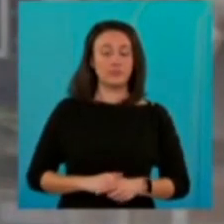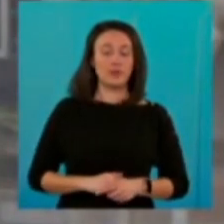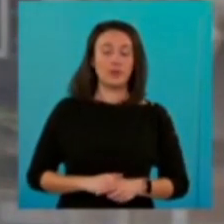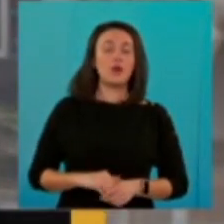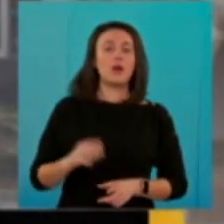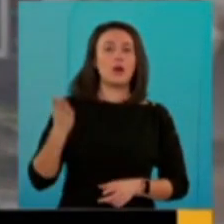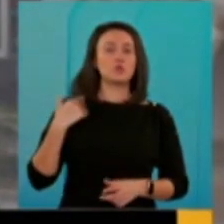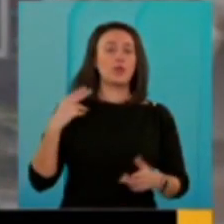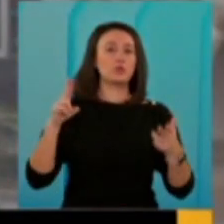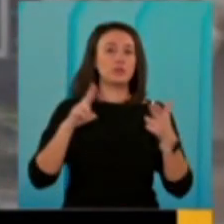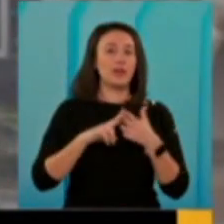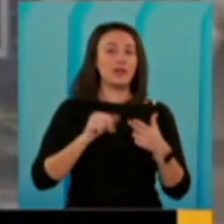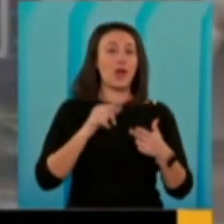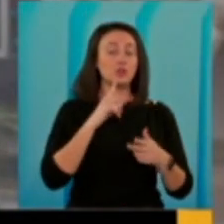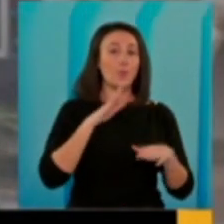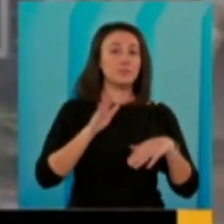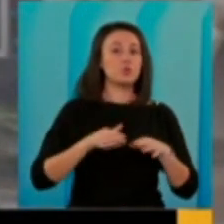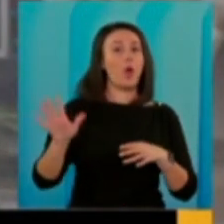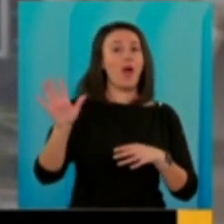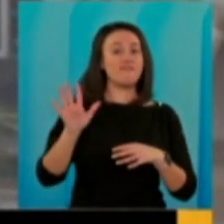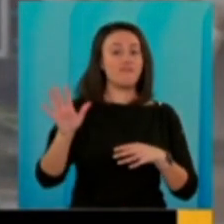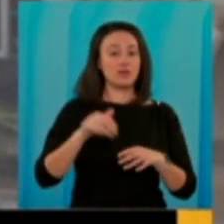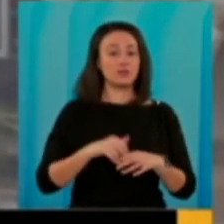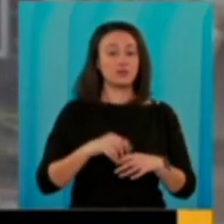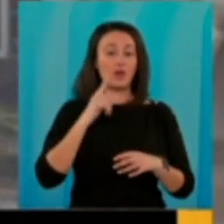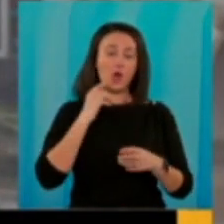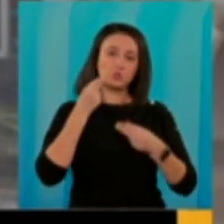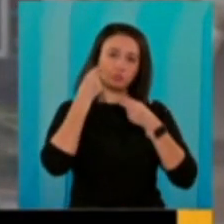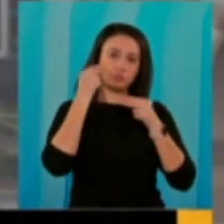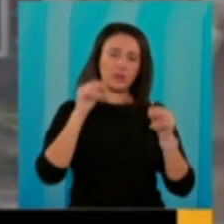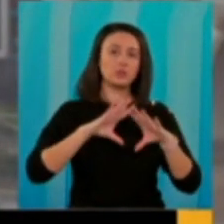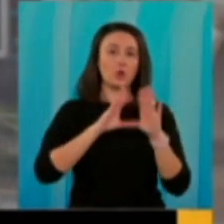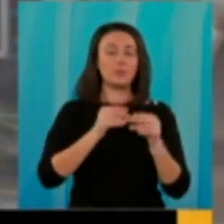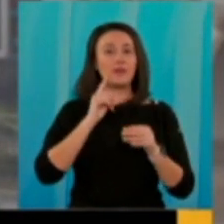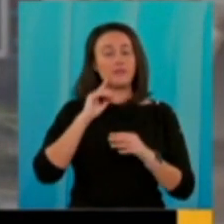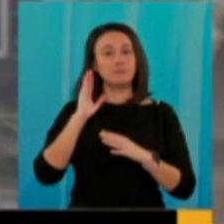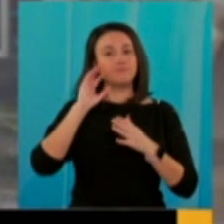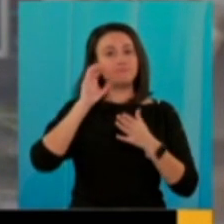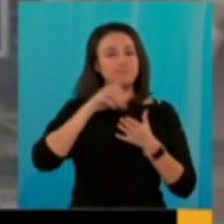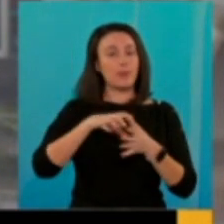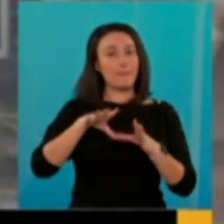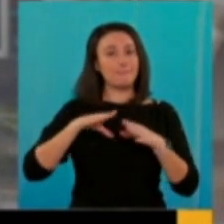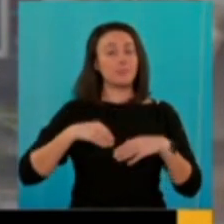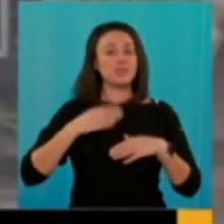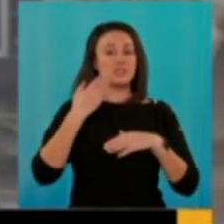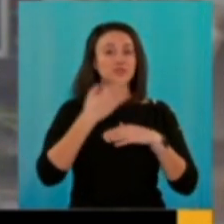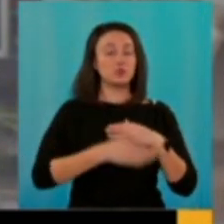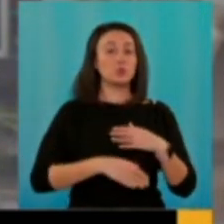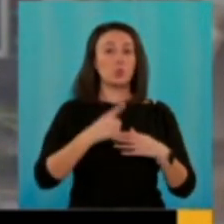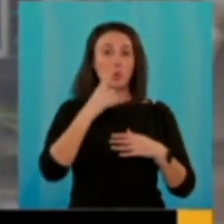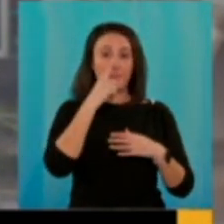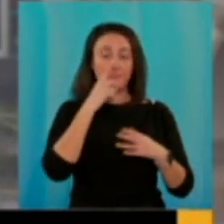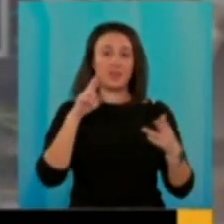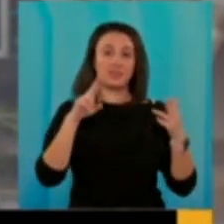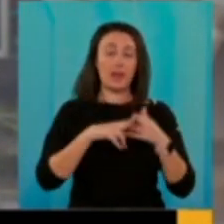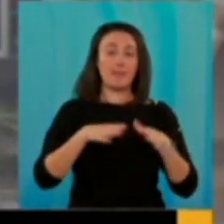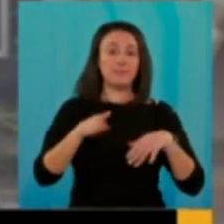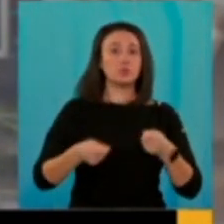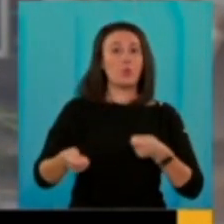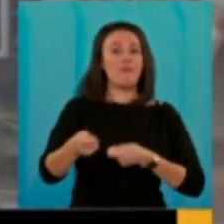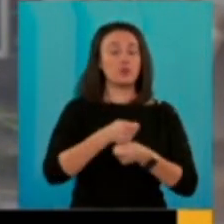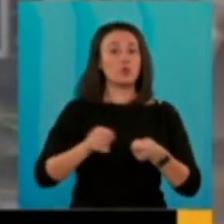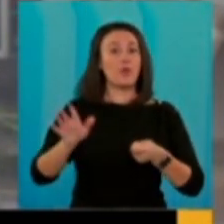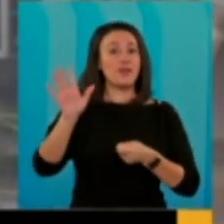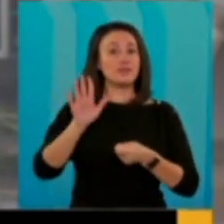Aflat la o reuniune NATO la Bruxelles, ministrul de externe Bogdan Aurescu a anunțat că România va găzdui la sfârșitul lunii noiembrie întâlnirea miniștrilor de externe ai